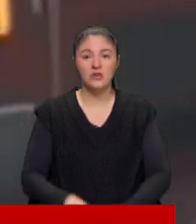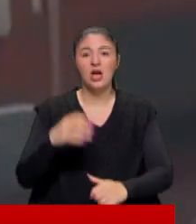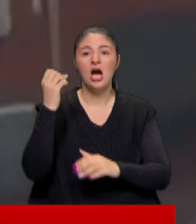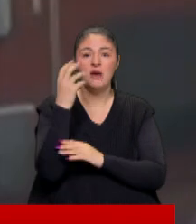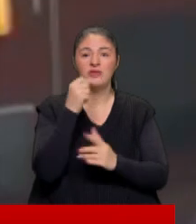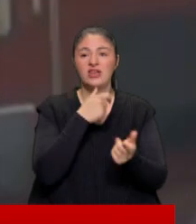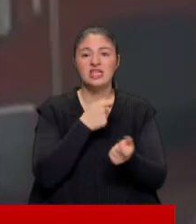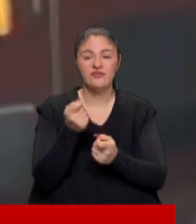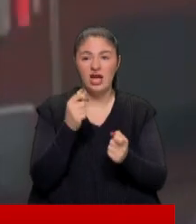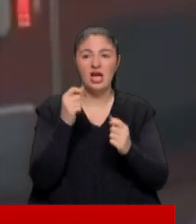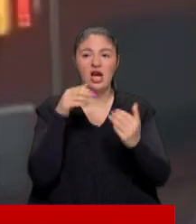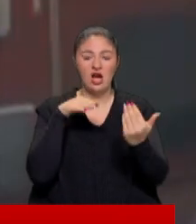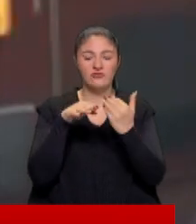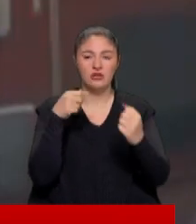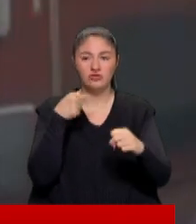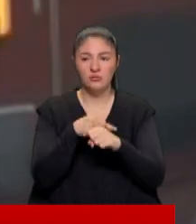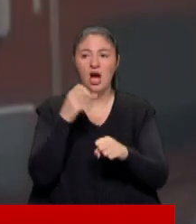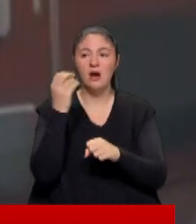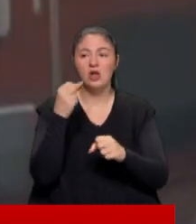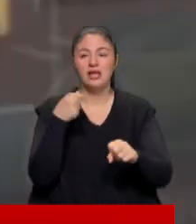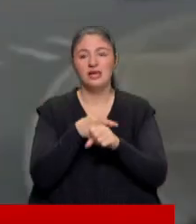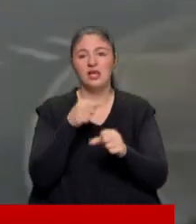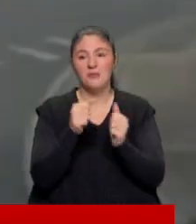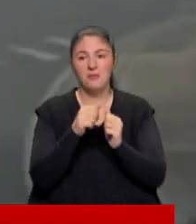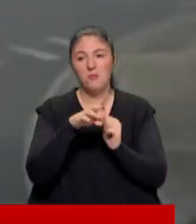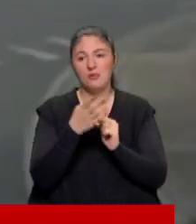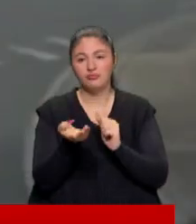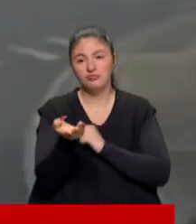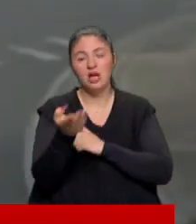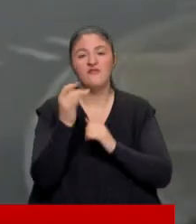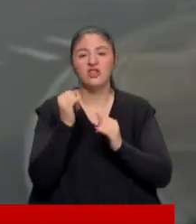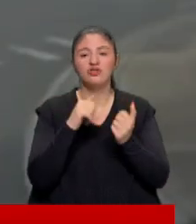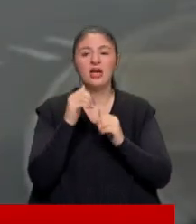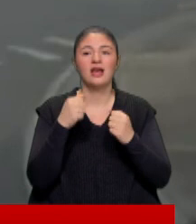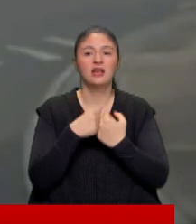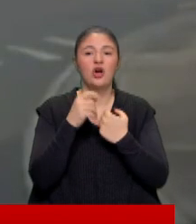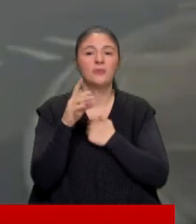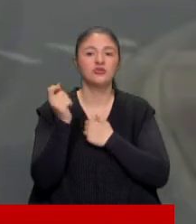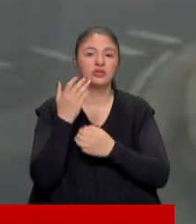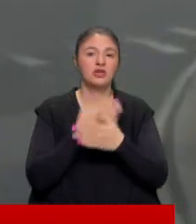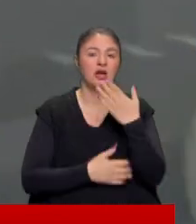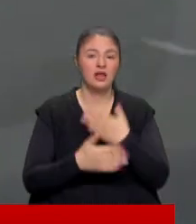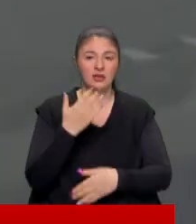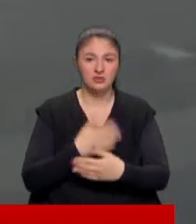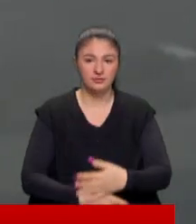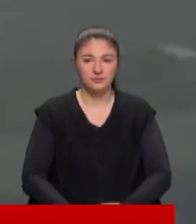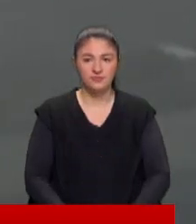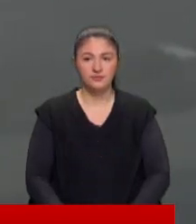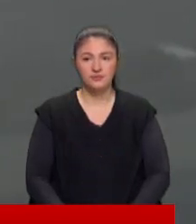Ambulans ve itfaiye kavşakta çarpıştı. Ambulans kazayla birlikte devrildi. Feci kazada 15 kişi yaralandı.